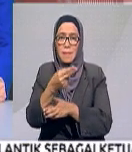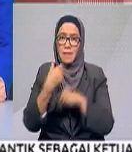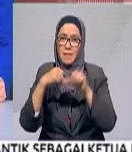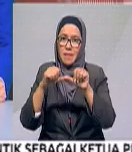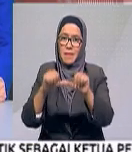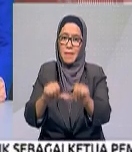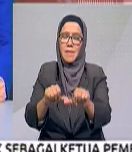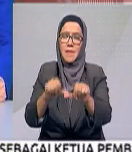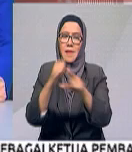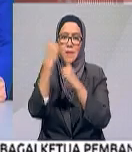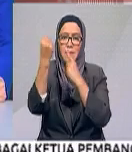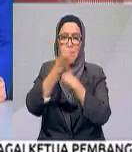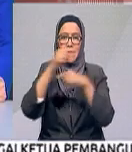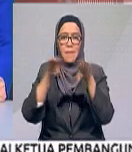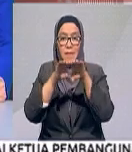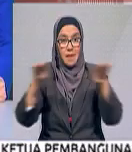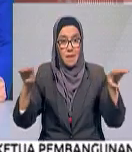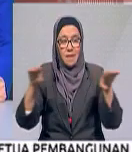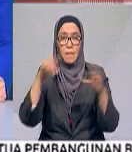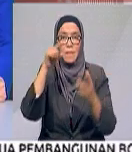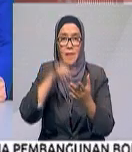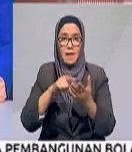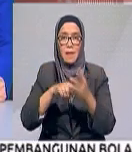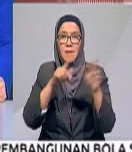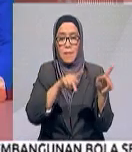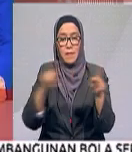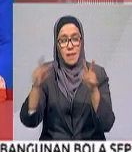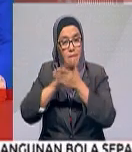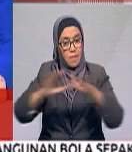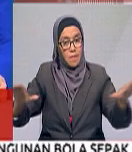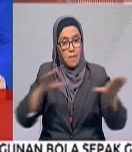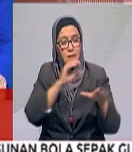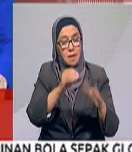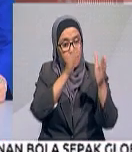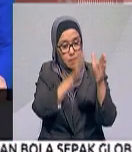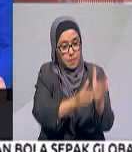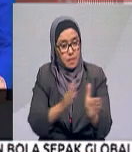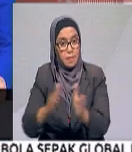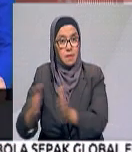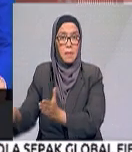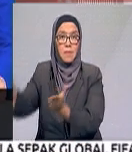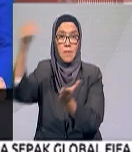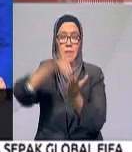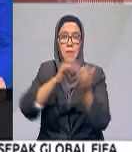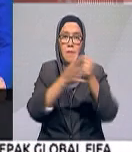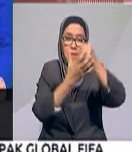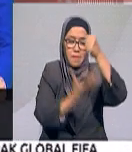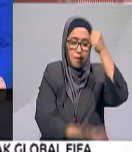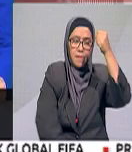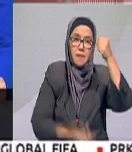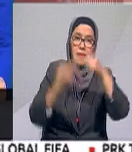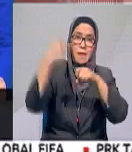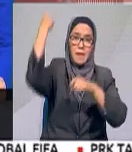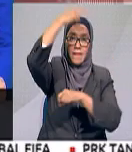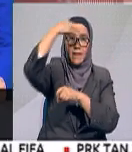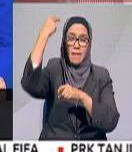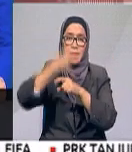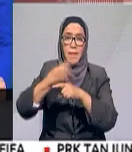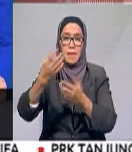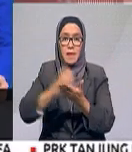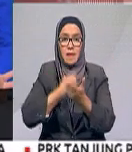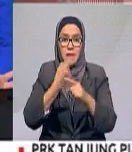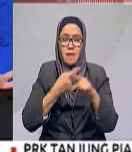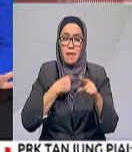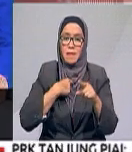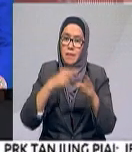dalam keadaan stabil. Ini merupakan pelan penyelamat dan penyusunan semula dana haji hasil pemindahan aset tidak berprestasi